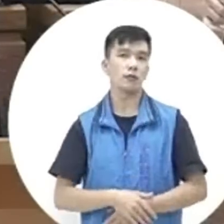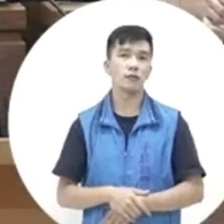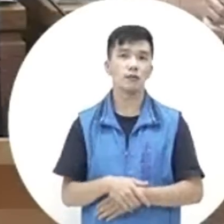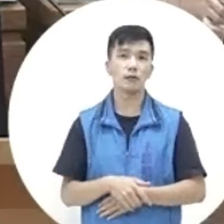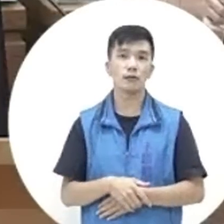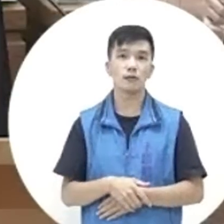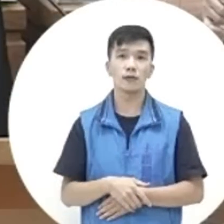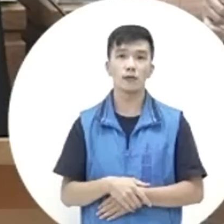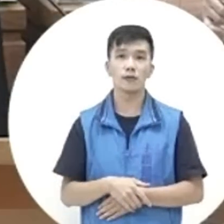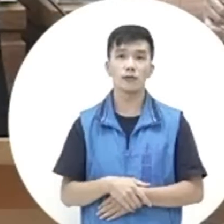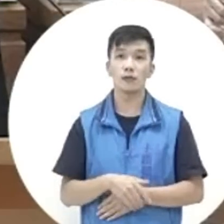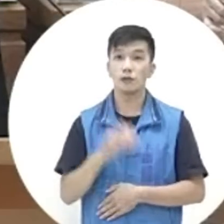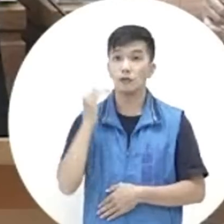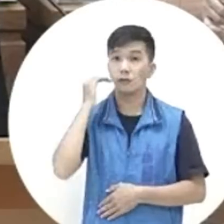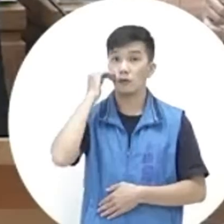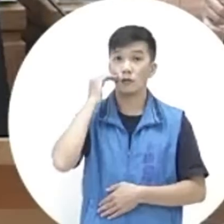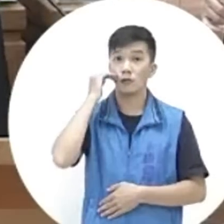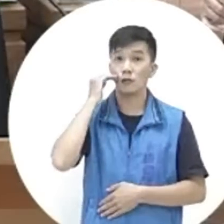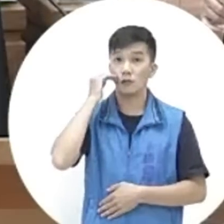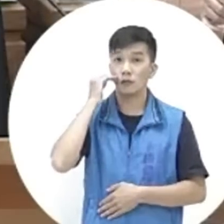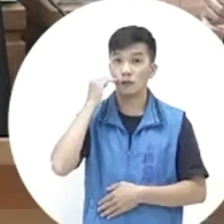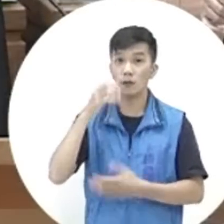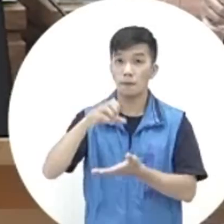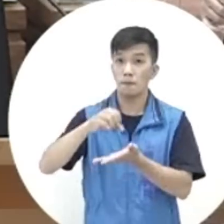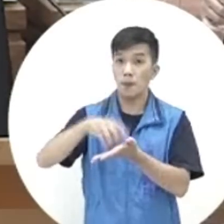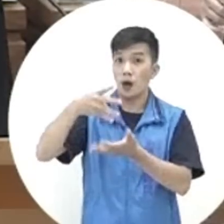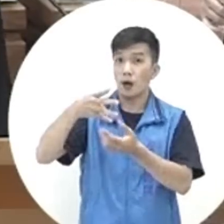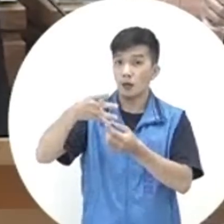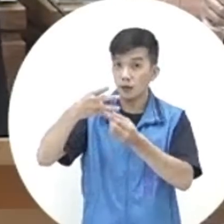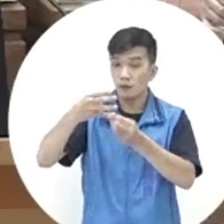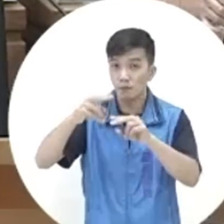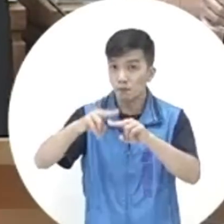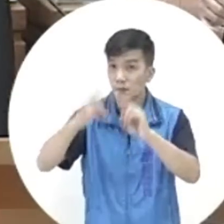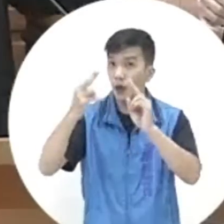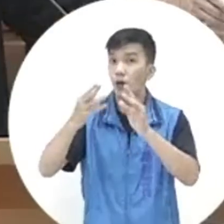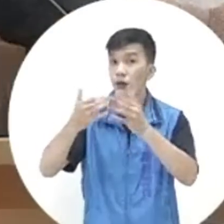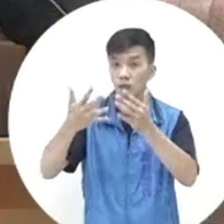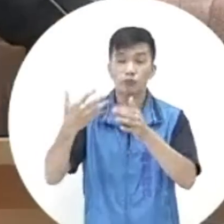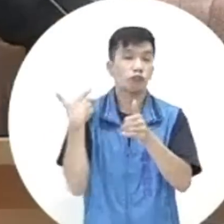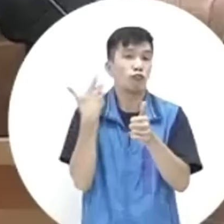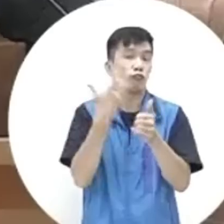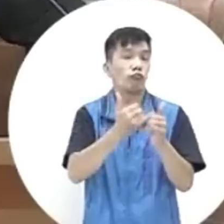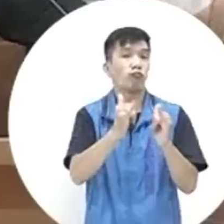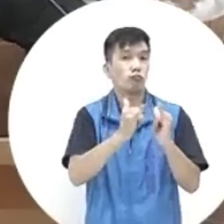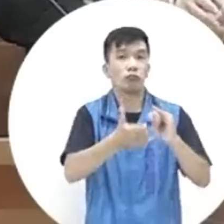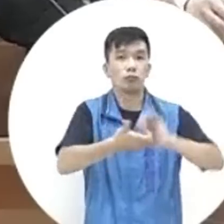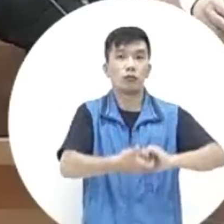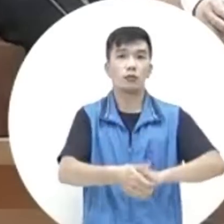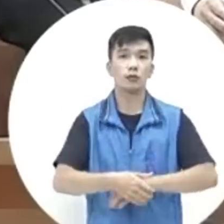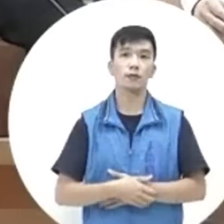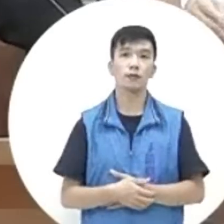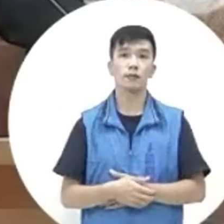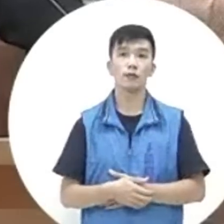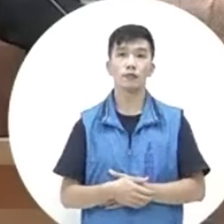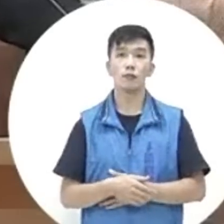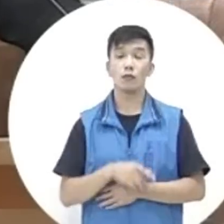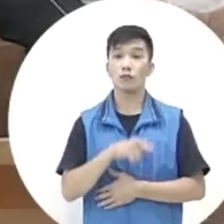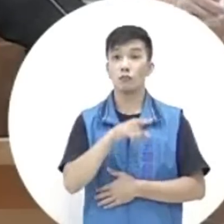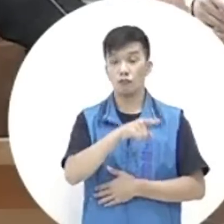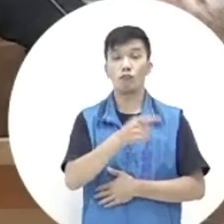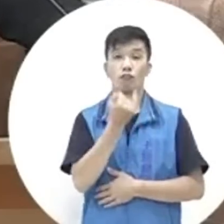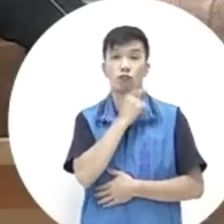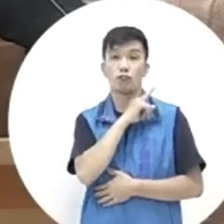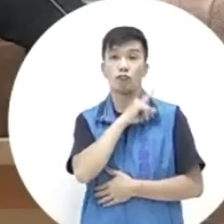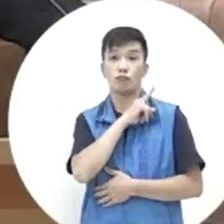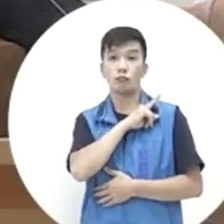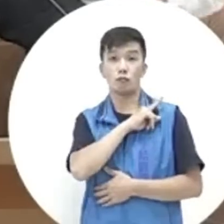所有要不要重启一伙，现在已经进到公投，尊重民意。 尊重民意，你也是一个意见领袖啊，你也可以发表意